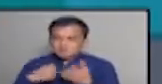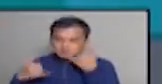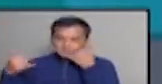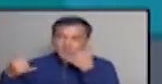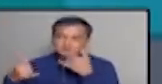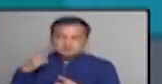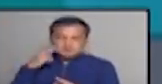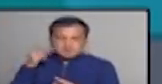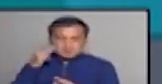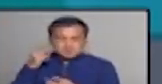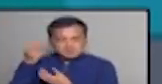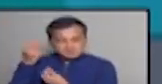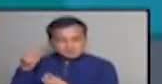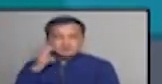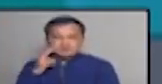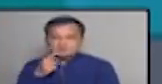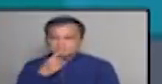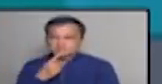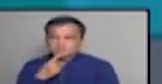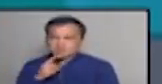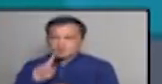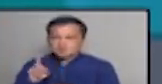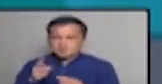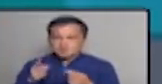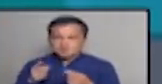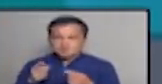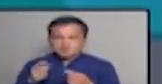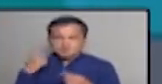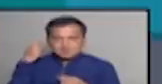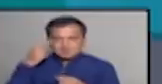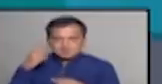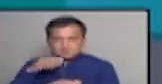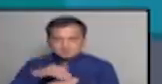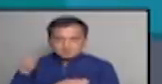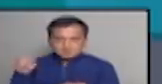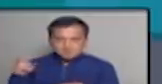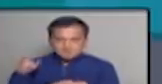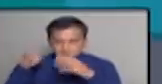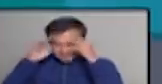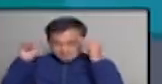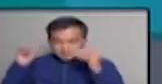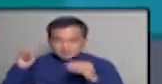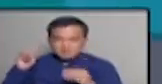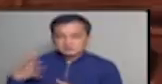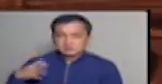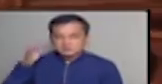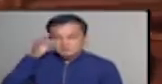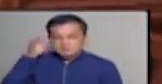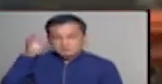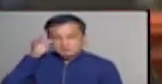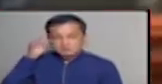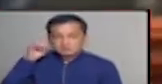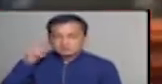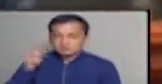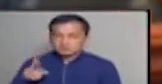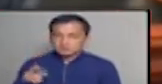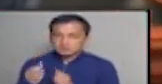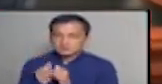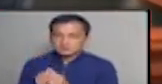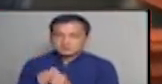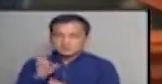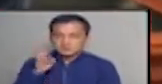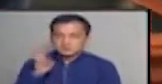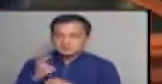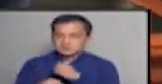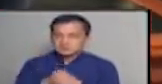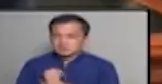para sa update. Royces, ano raw ang dahilan ng papapatawag ni Mayor Erap sa kanila? Kasama ng 16